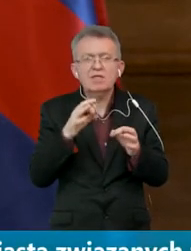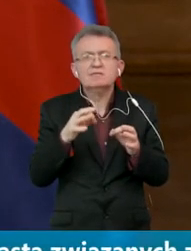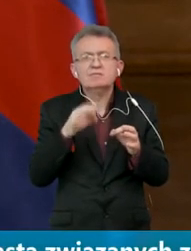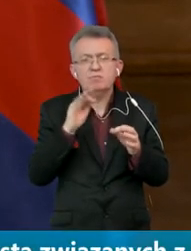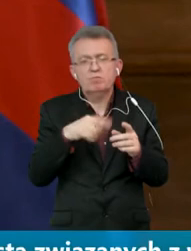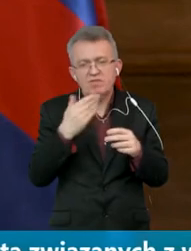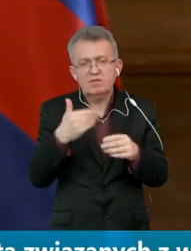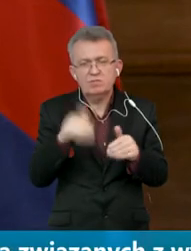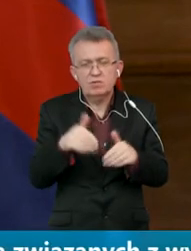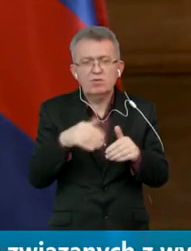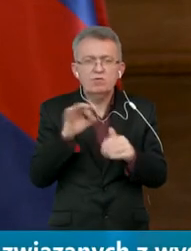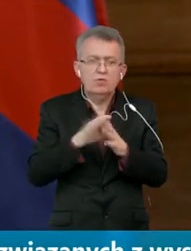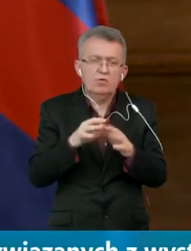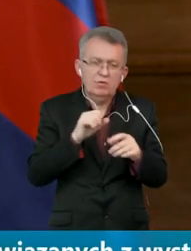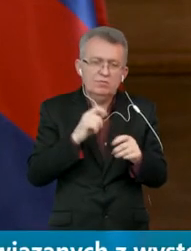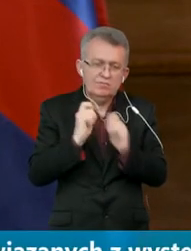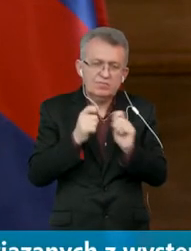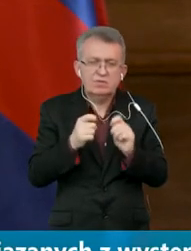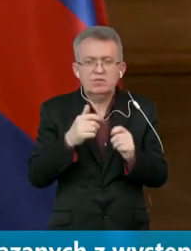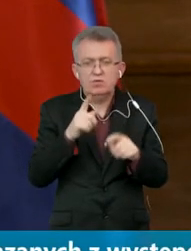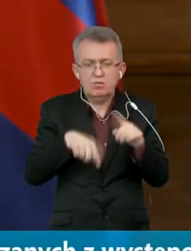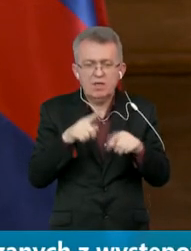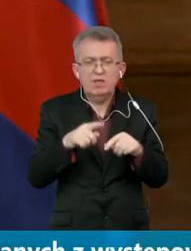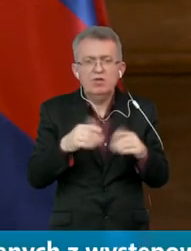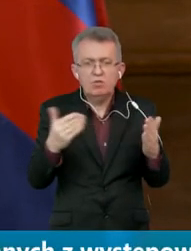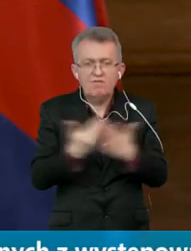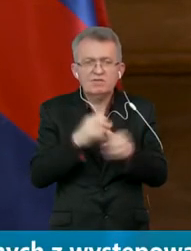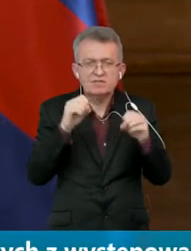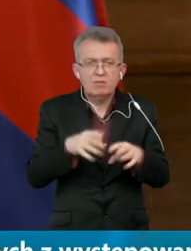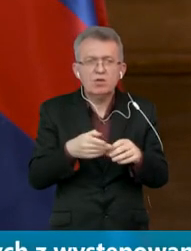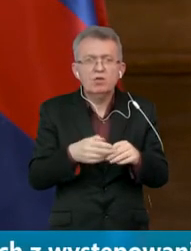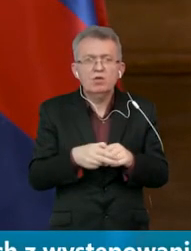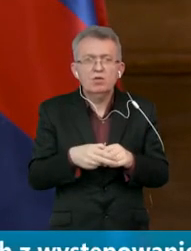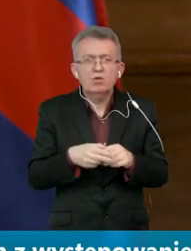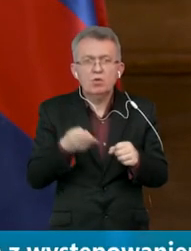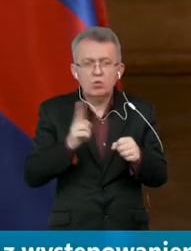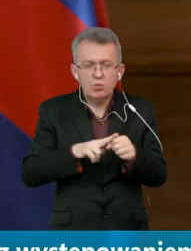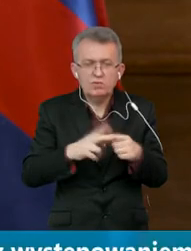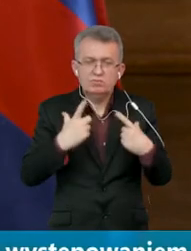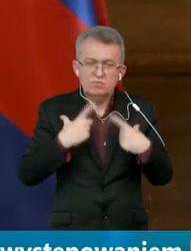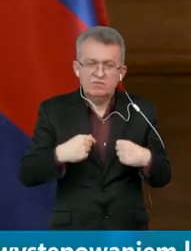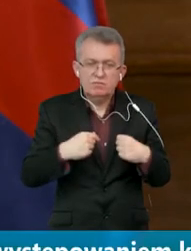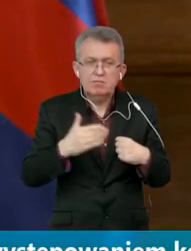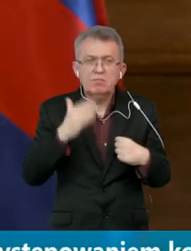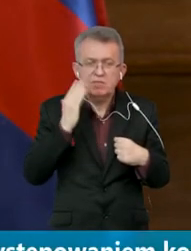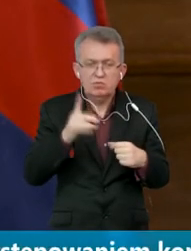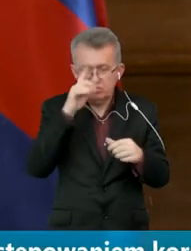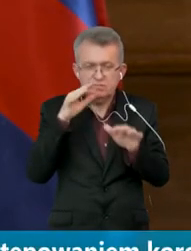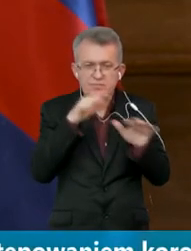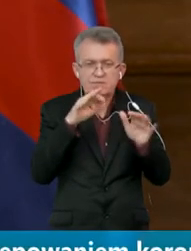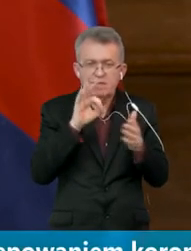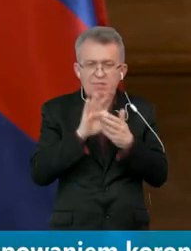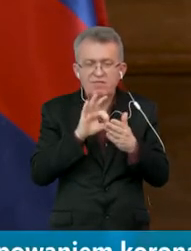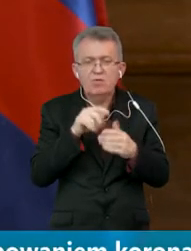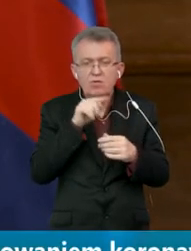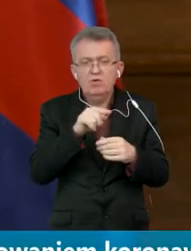powinny zapewnić w miarę sprawną obsługę nowego sklepu, który, jak się spodziewam, cieszył się będzie dużą popularnością wśród mieszkańców,